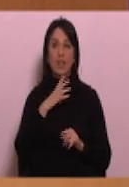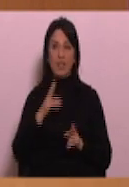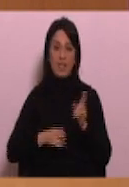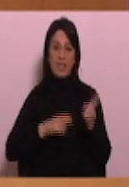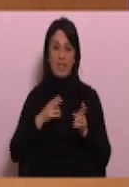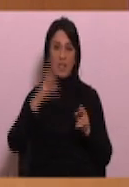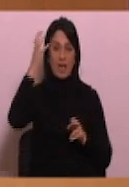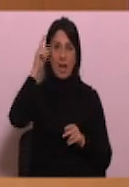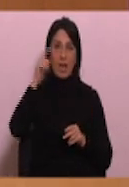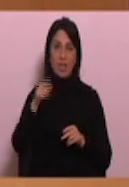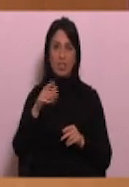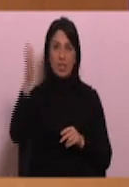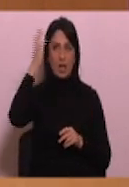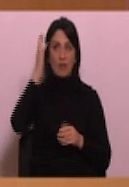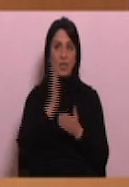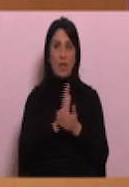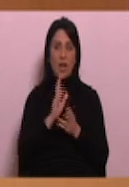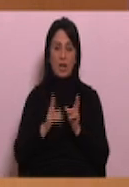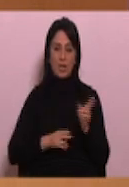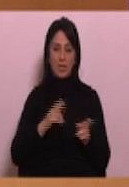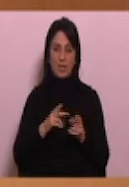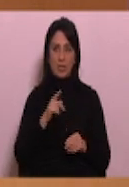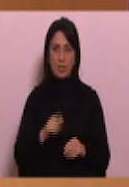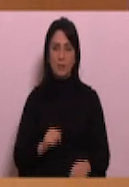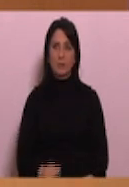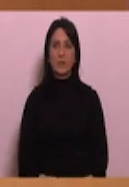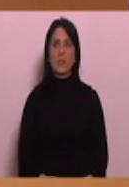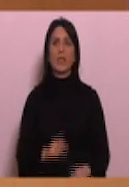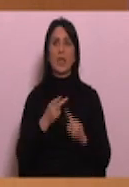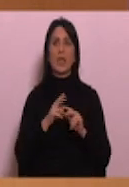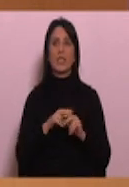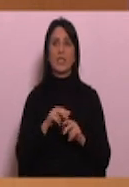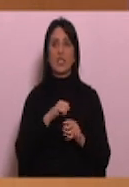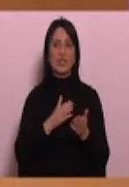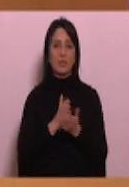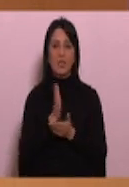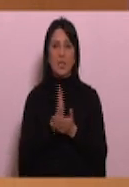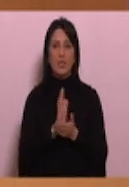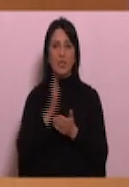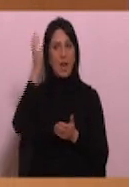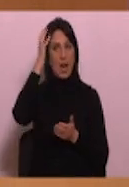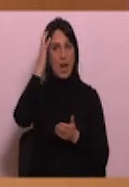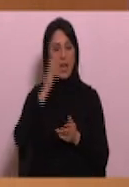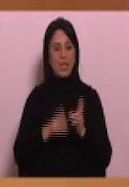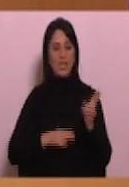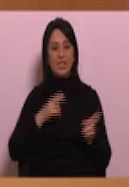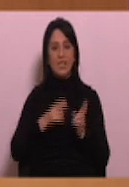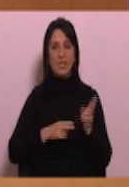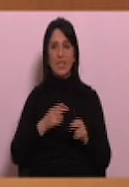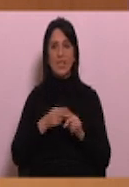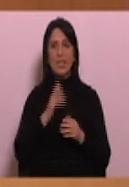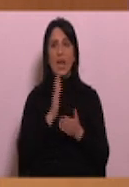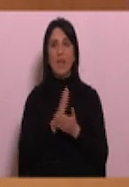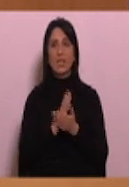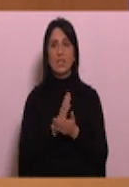რკინიგზა კახეთში, კახეთს არ აქვს რკინიგზა. ეს თვითმიზანი არ არის. კახეთის რკინიგზა, ეს